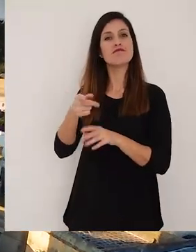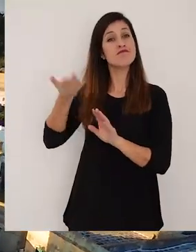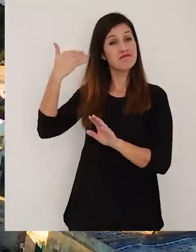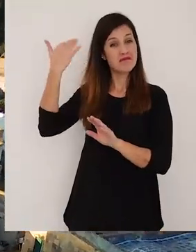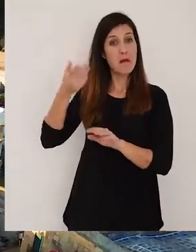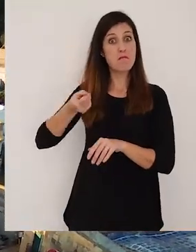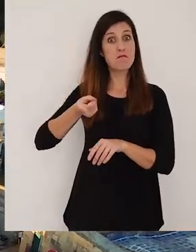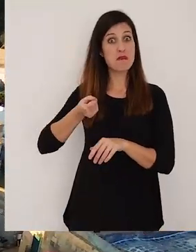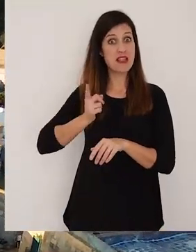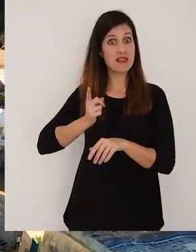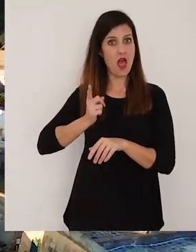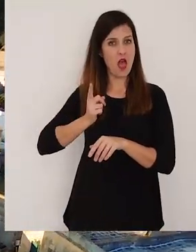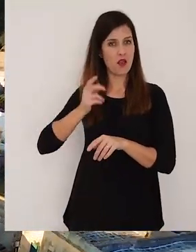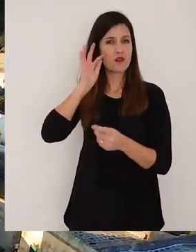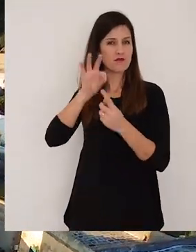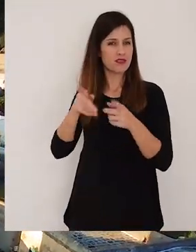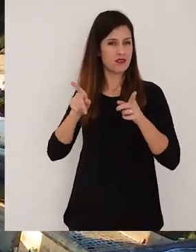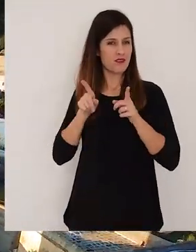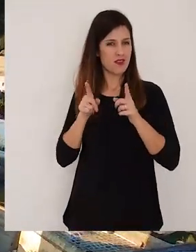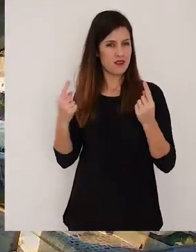in residenza nobiliare.